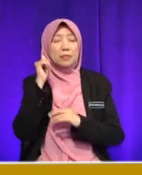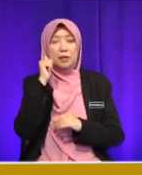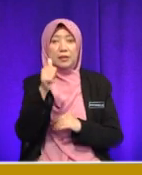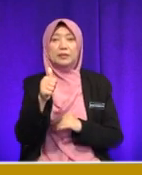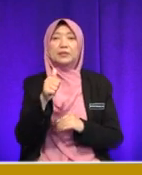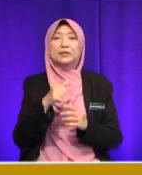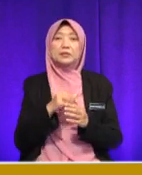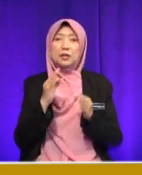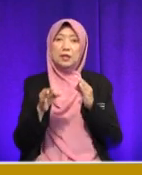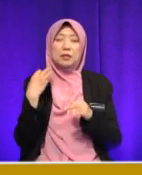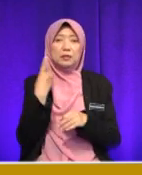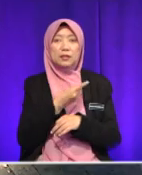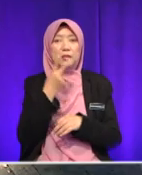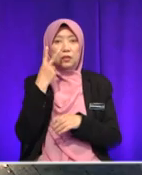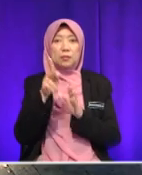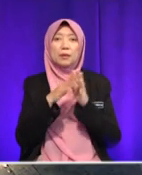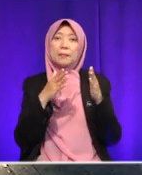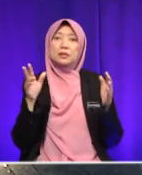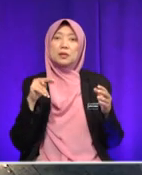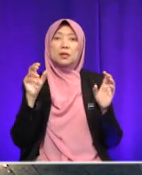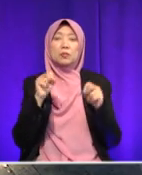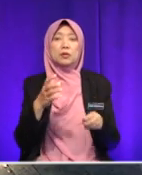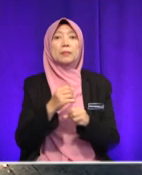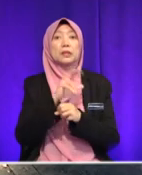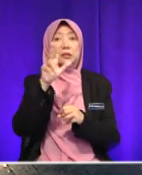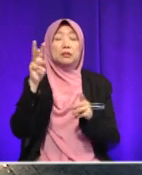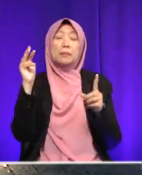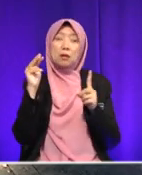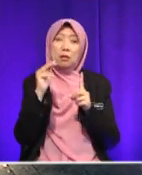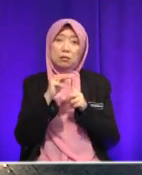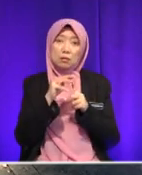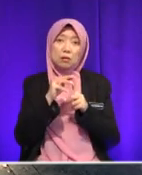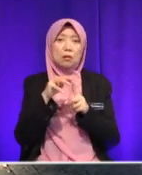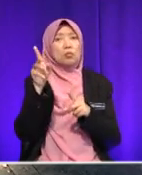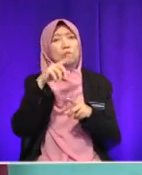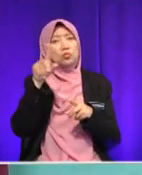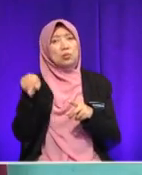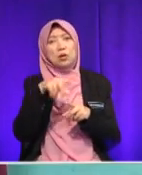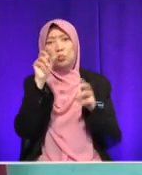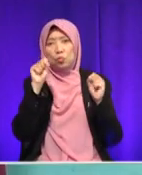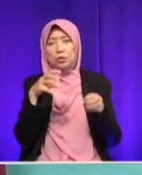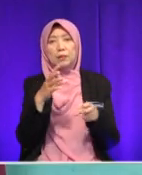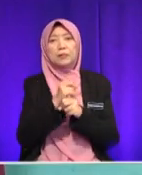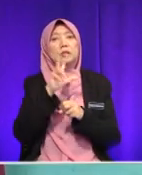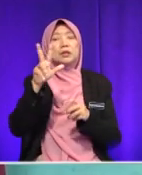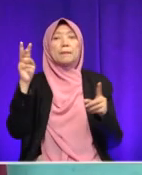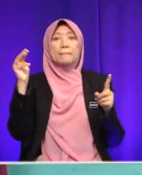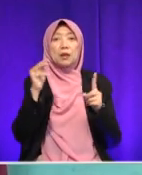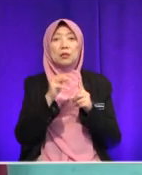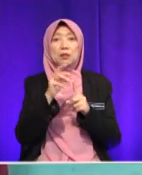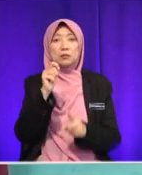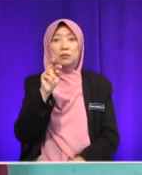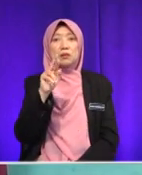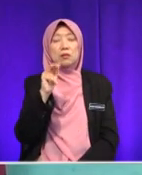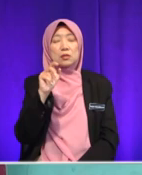Charlene, kalau kita lihat pembesaran kita boleh dapat 3 markah. Putaran pun kita boleh dapat 3 markah. Translasi 2